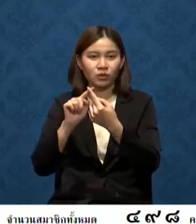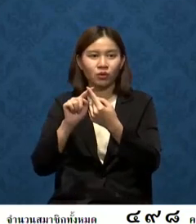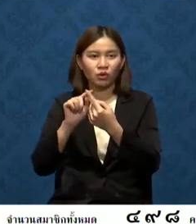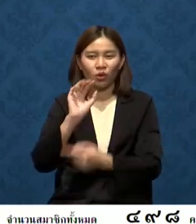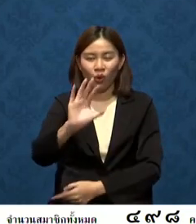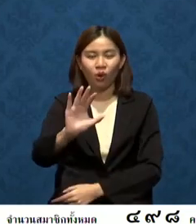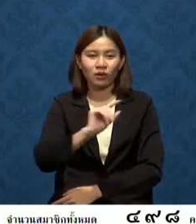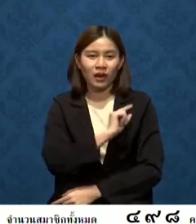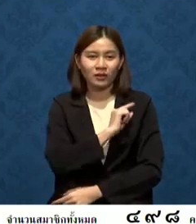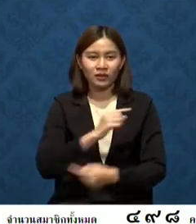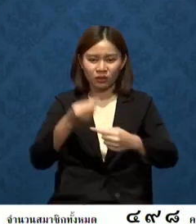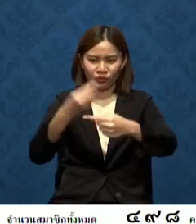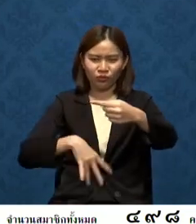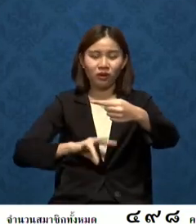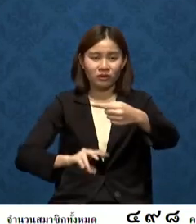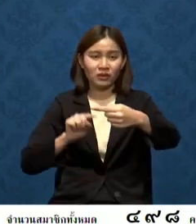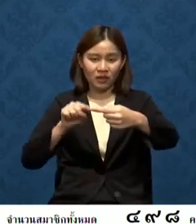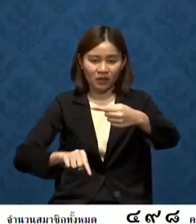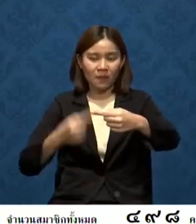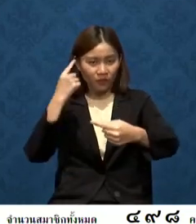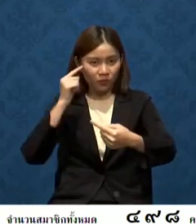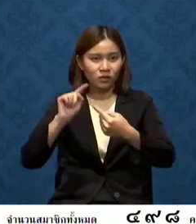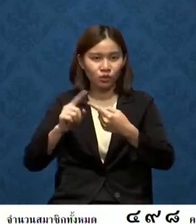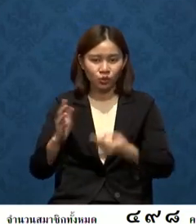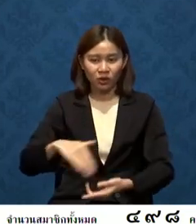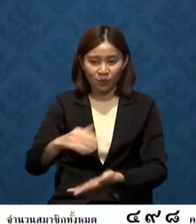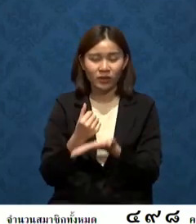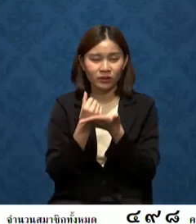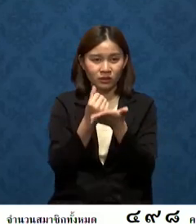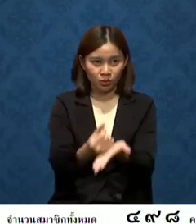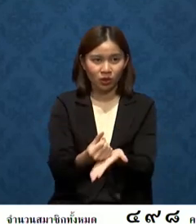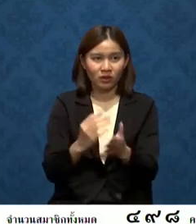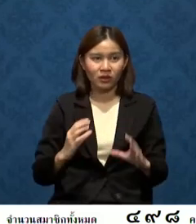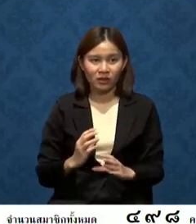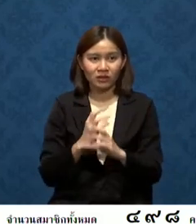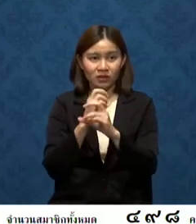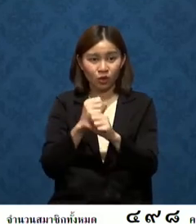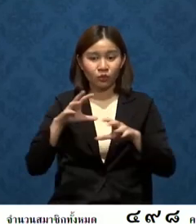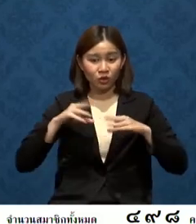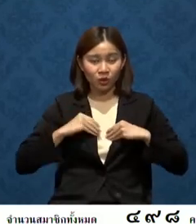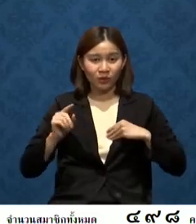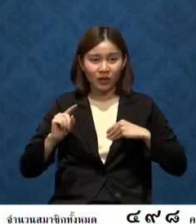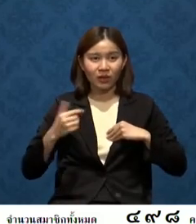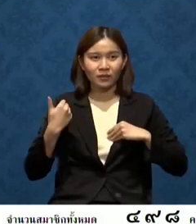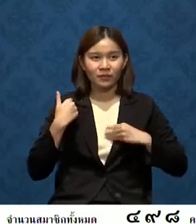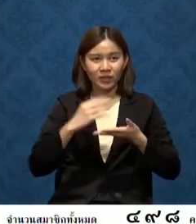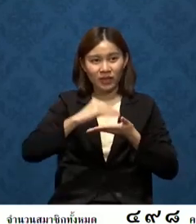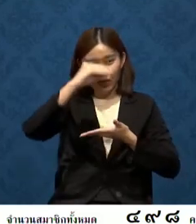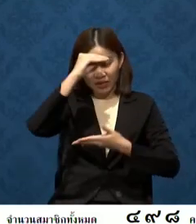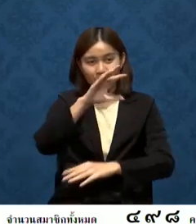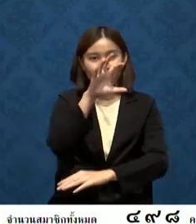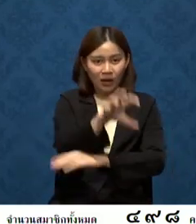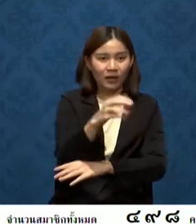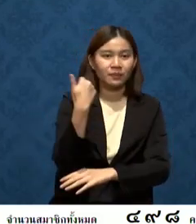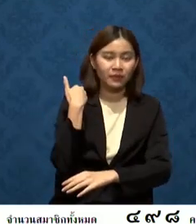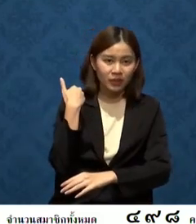ของการที่ท่านต้องไปช่วยคือสรุปท่านต้องยอมรับเล่าเรามีการศึกษาภาคบังคับ